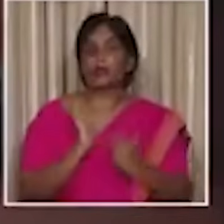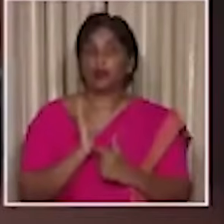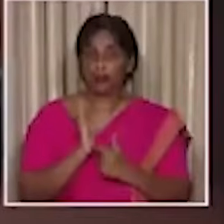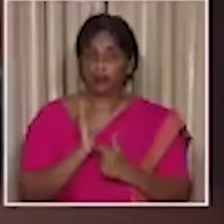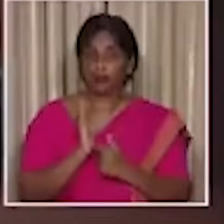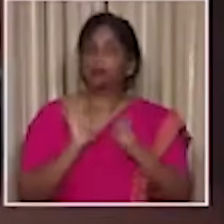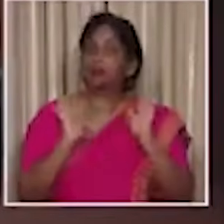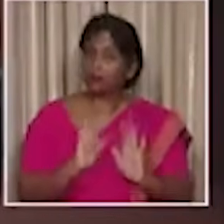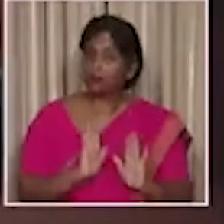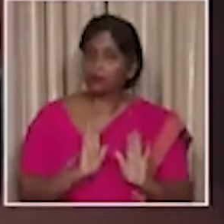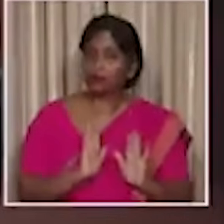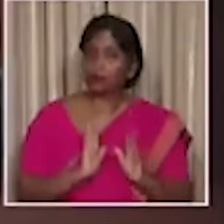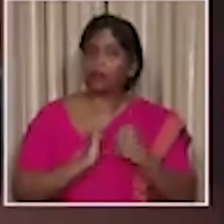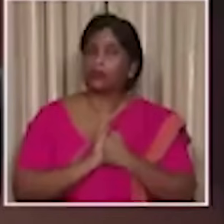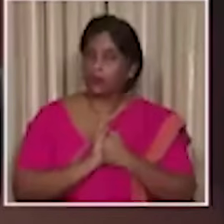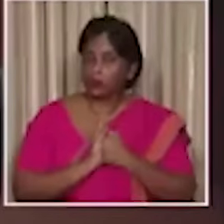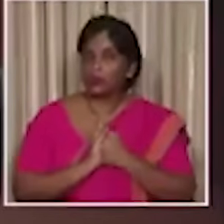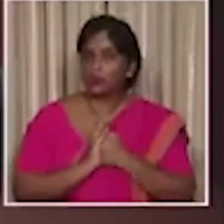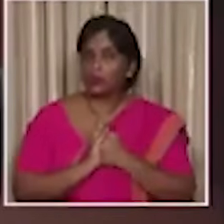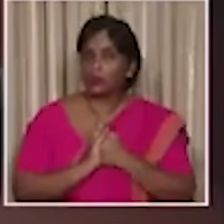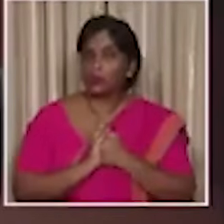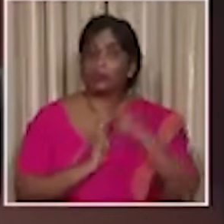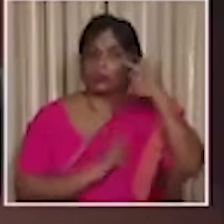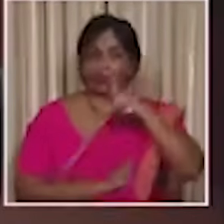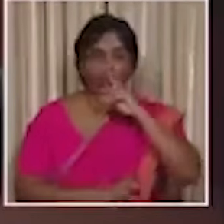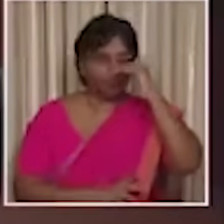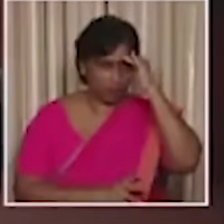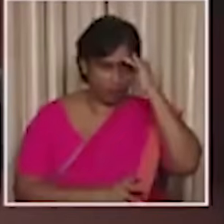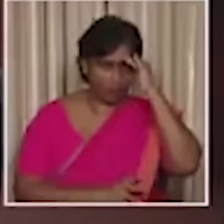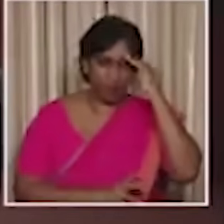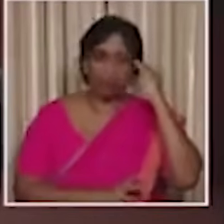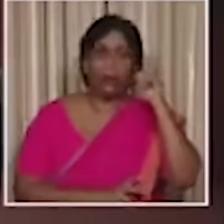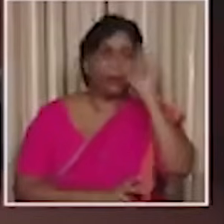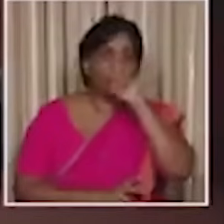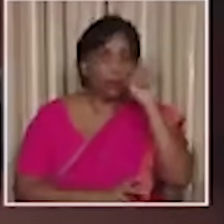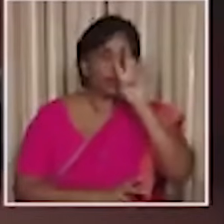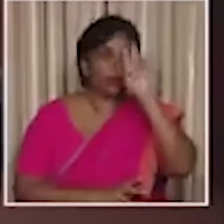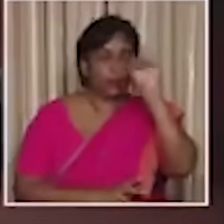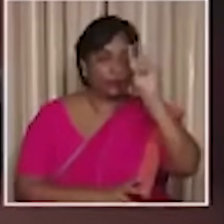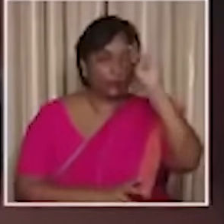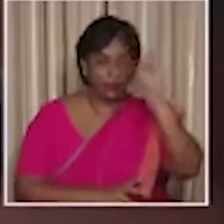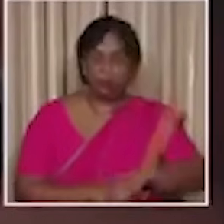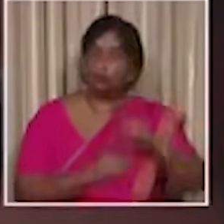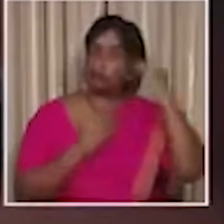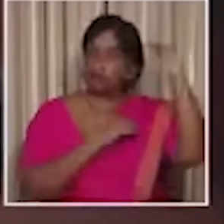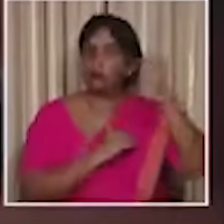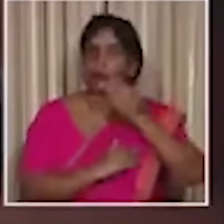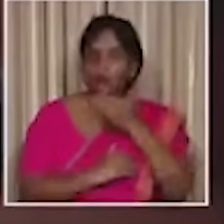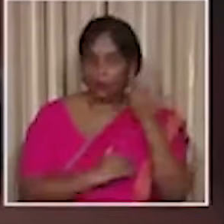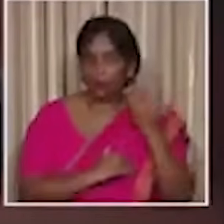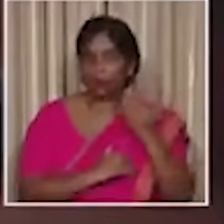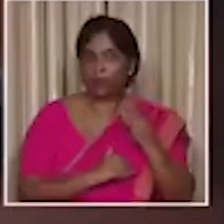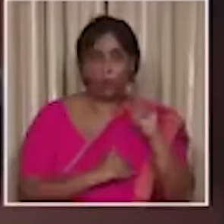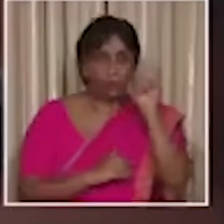හැබැයි ගරු මන්ත්‍රීතුමීනි, ගරු නියෝජ්‍ය කතානායකතුමනි, මාසයකට 30000ක් යවන්න පුළුවන් වුණාට, ඒ